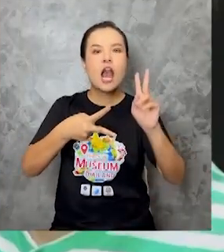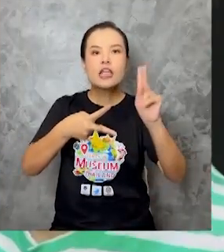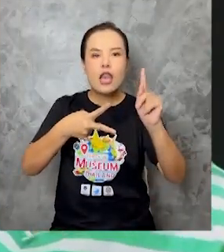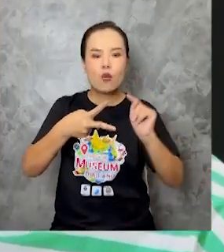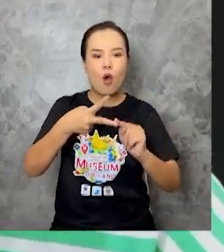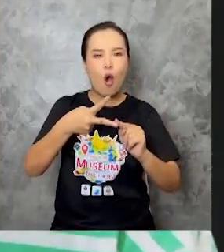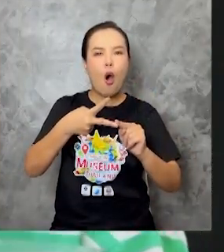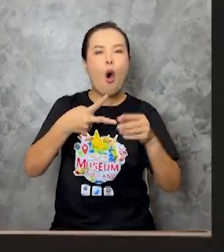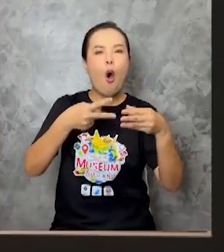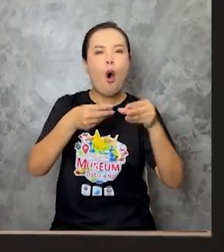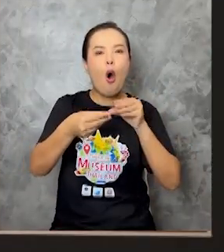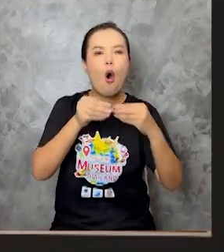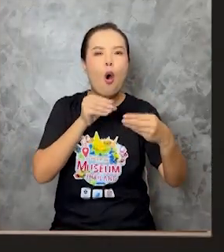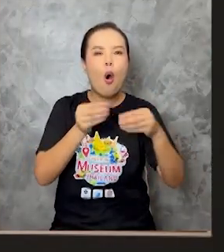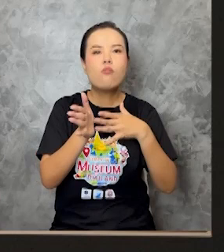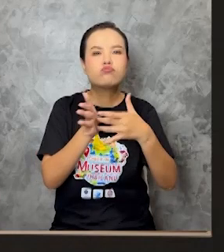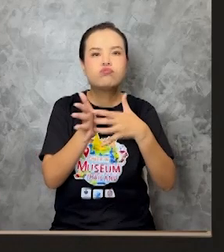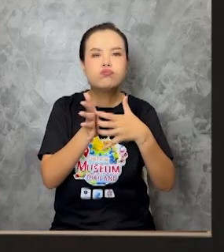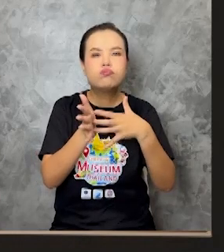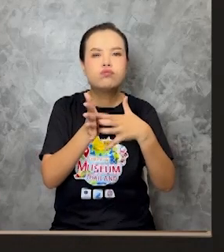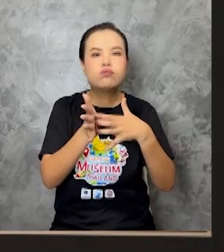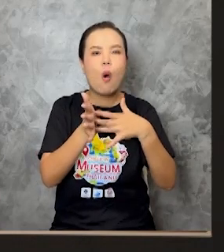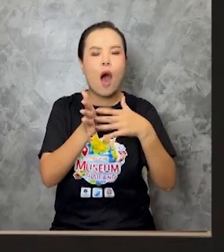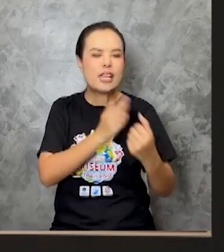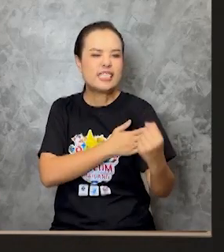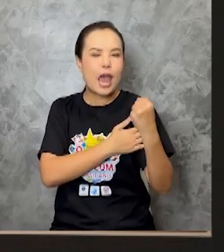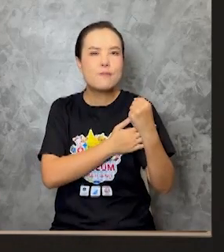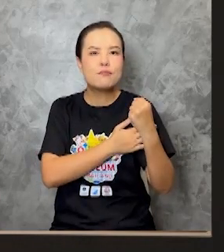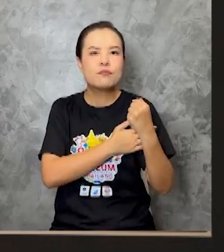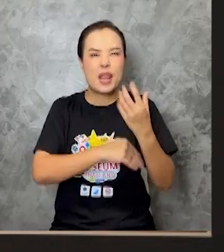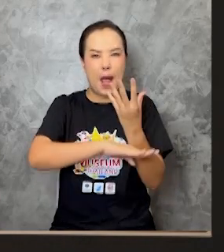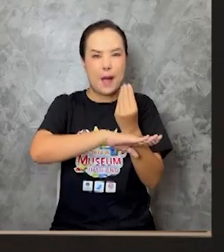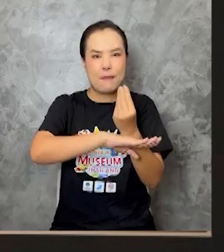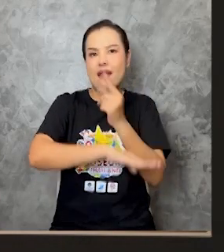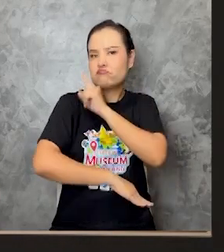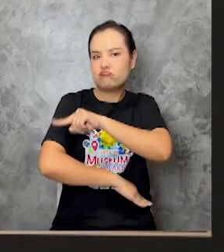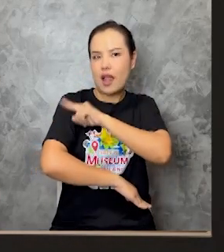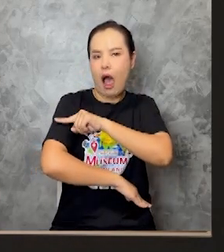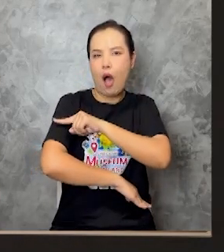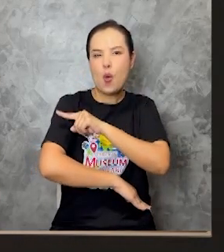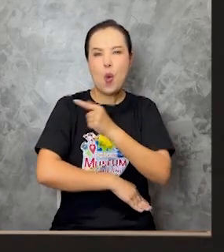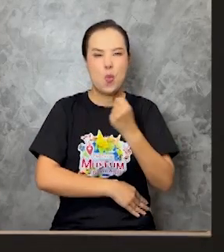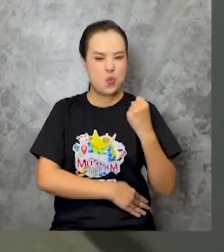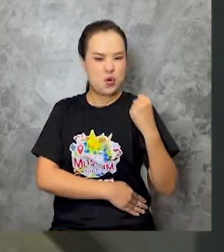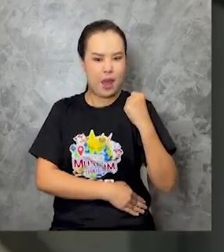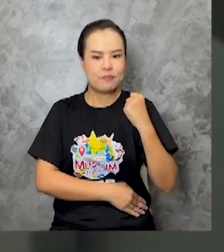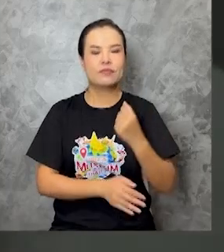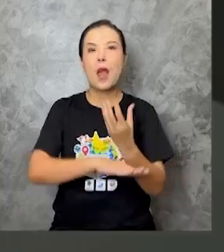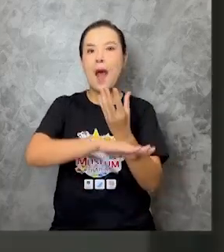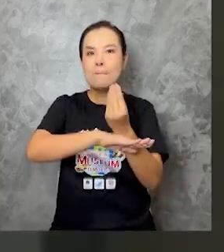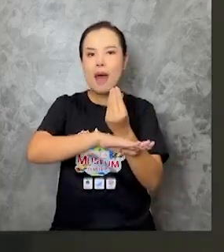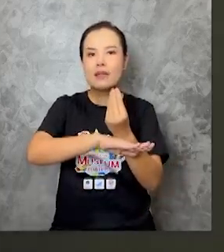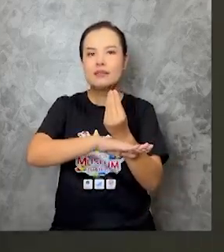องพลอยเนื้ออ่อนเนี่ยมันจะมีความแข็งที่ต่ำกว่า9เพชรเนี่ยแข็งที่สุดเลยเพชรแข็งที่10แต่เ